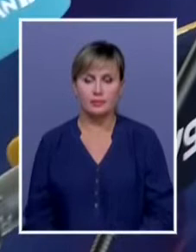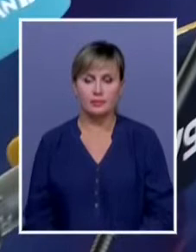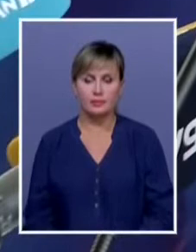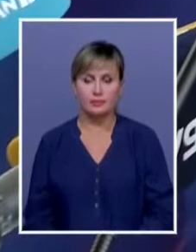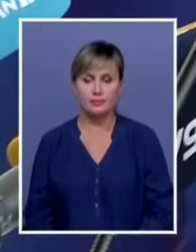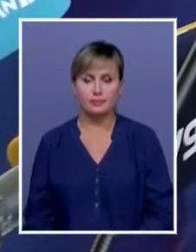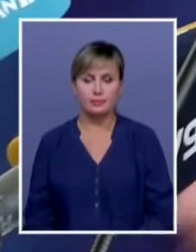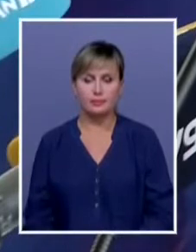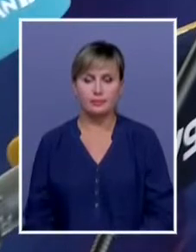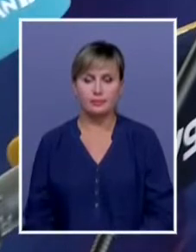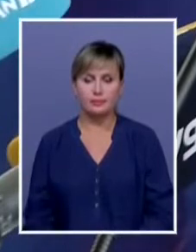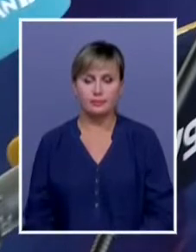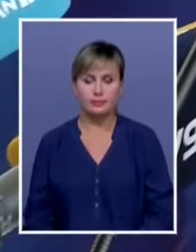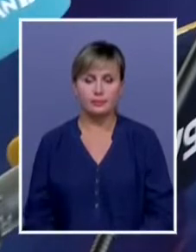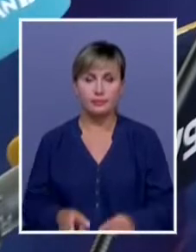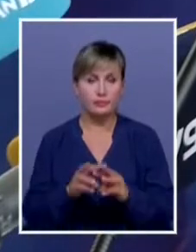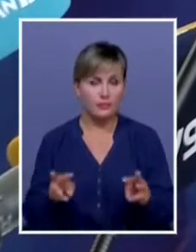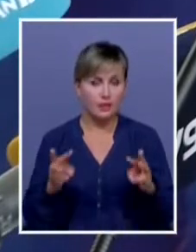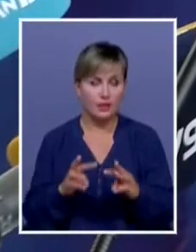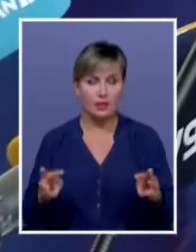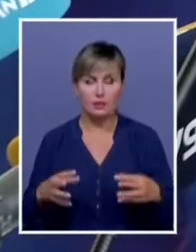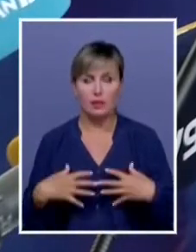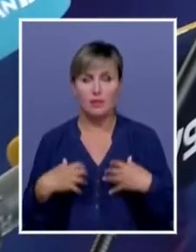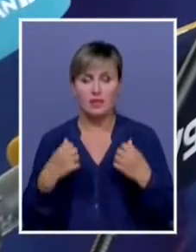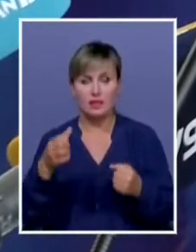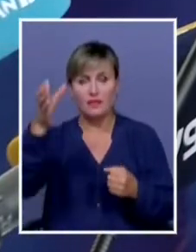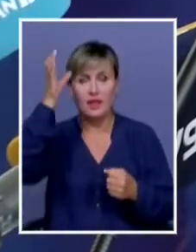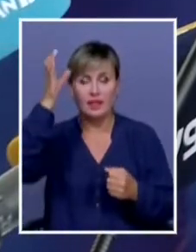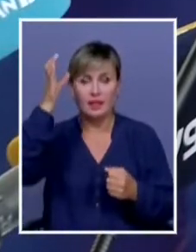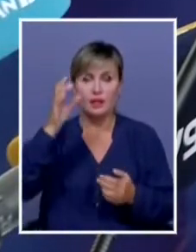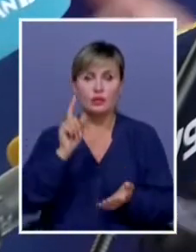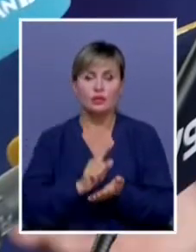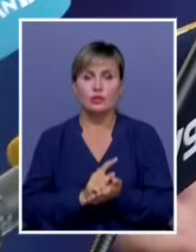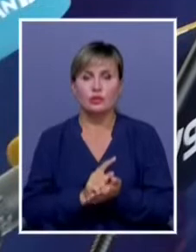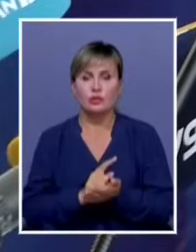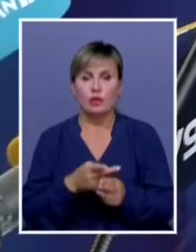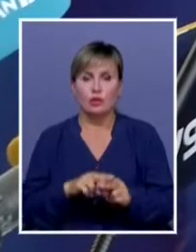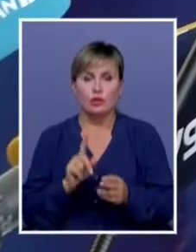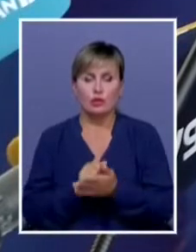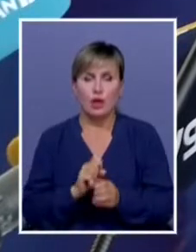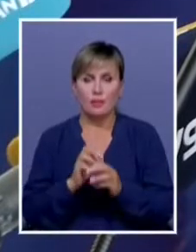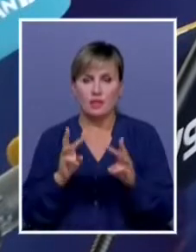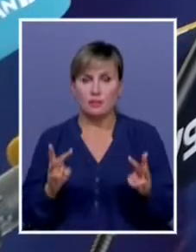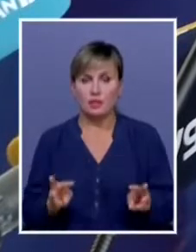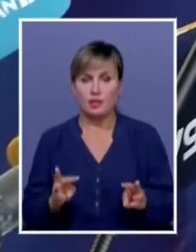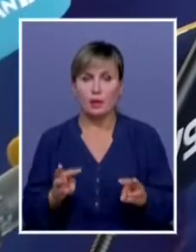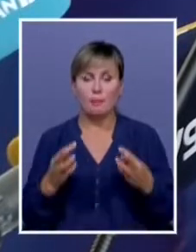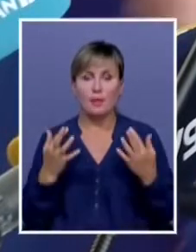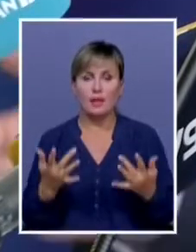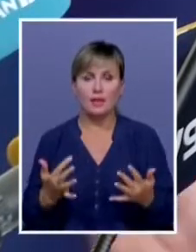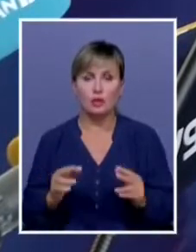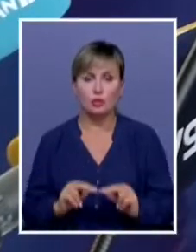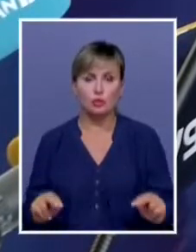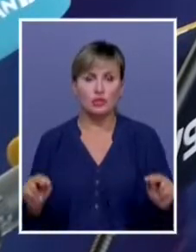А Министерство образования, которое должно, так сказать, обеспечить потребность в